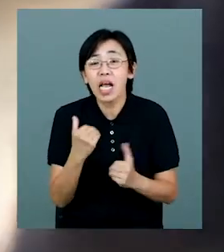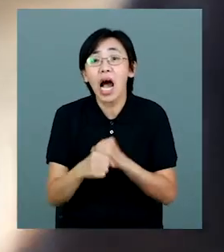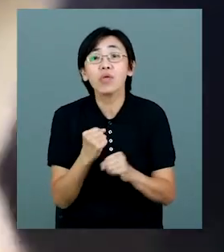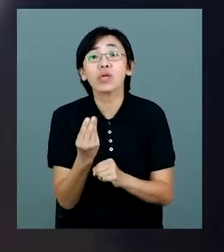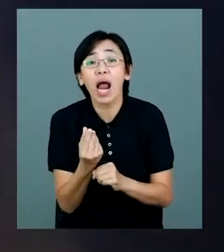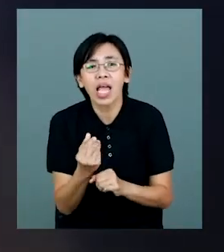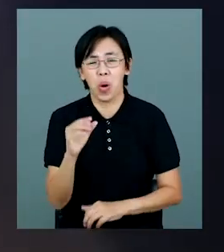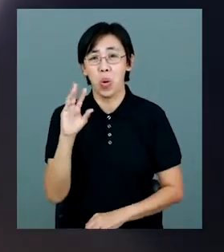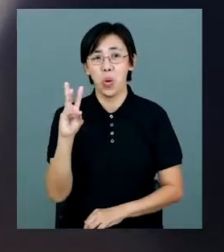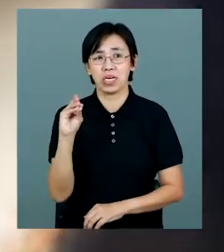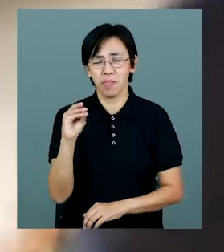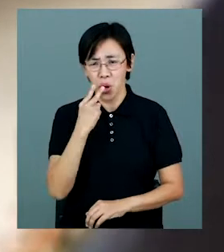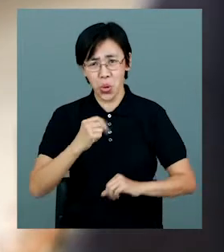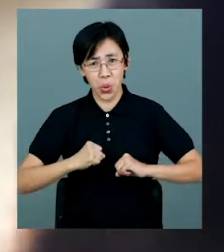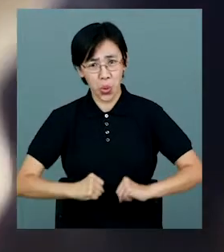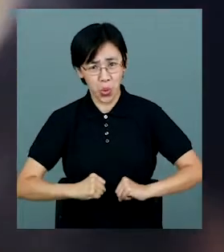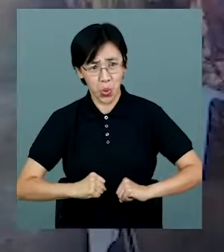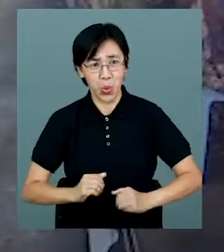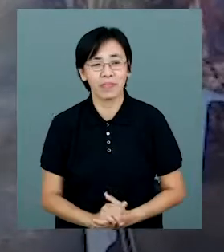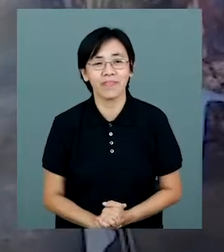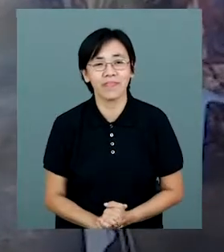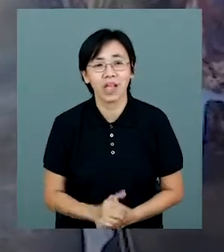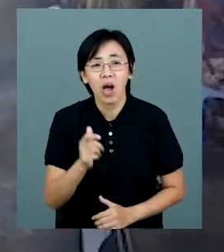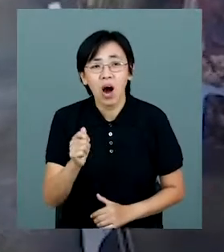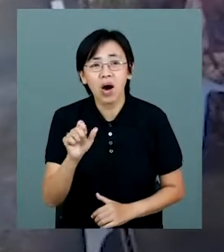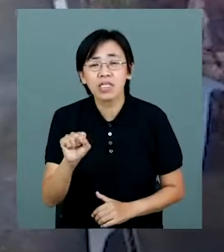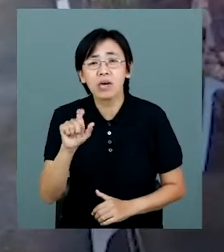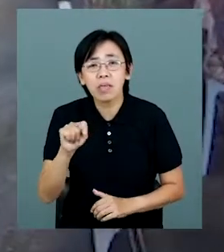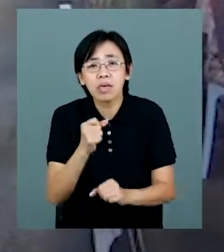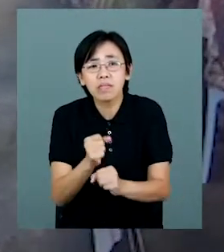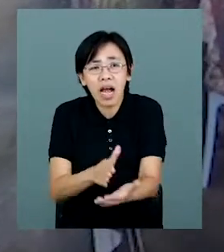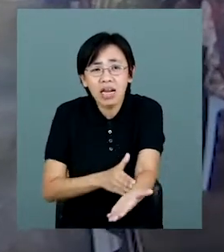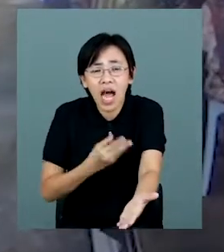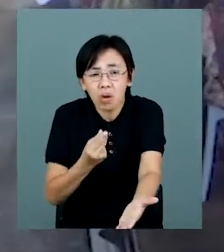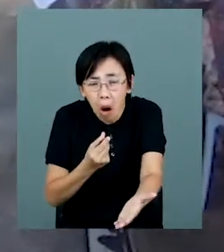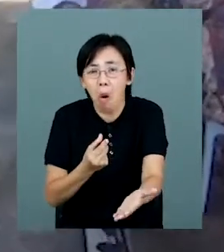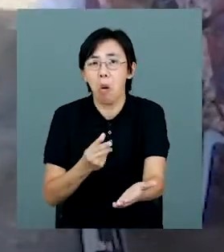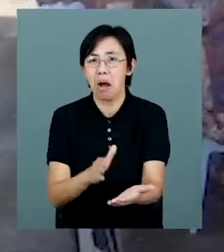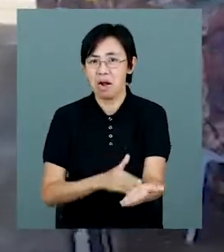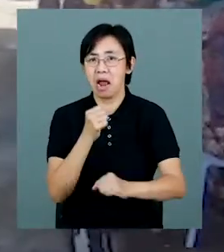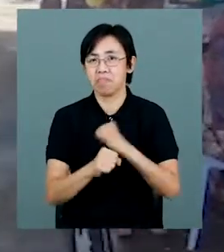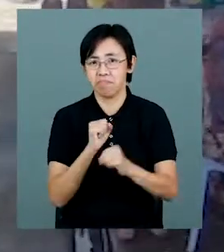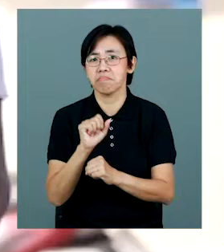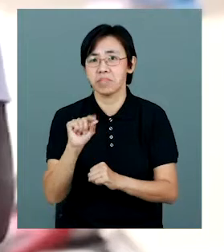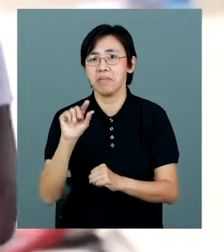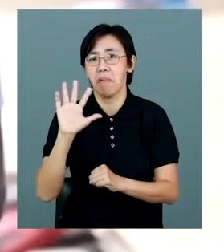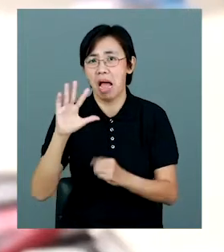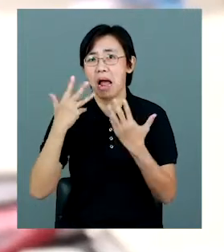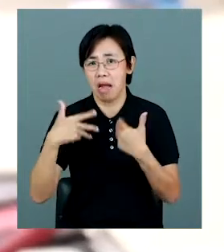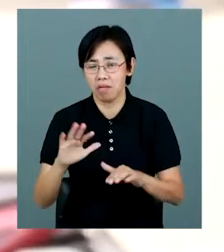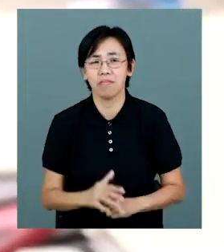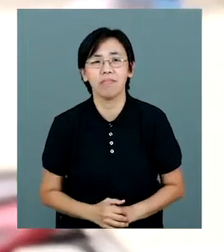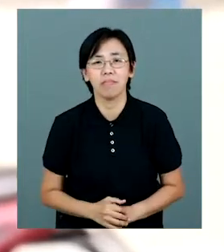ายุ64แล้วค่ะ โอ้ยังดูสาวอยู่เลยนะครับแล้วเป็นอสต.มากี่ปีแล้วครับ 25ปีแล้วค่ะ